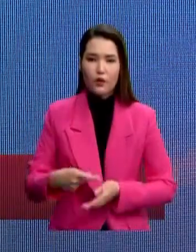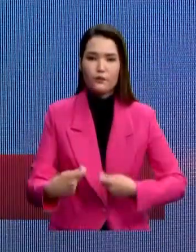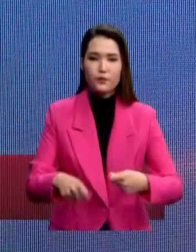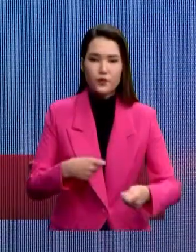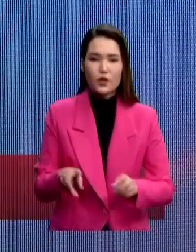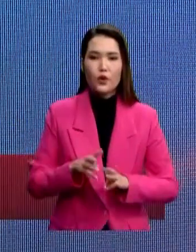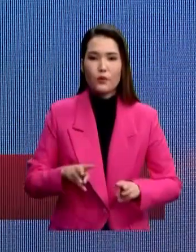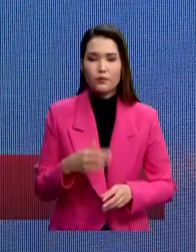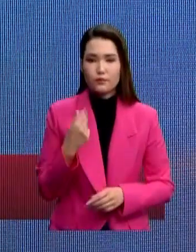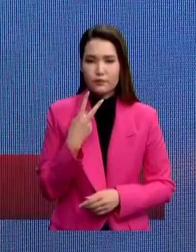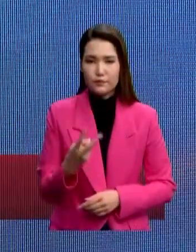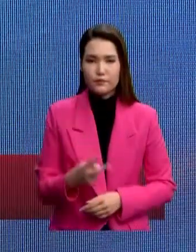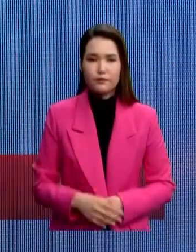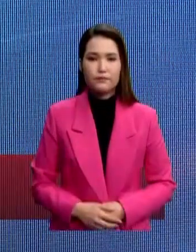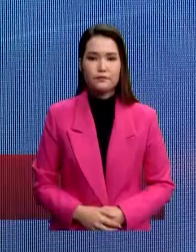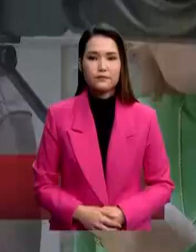Мен сұрақ қойдым,